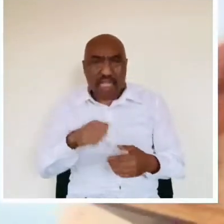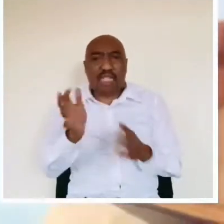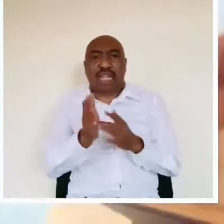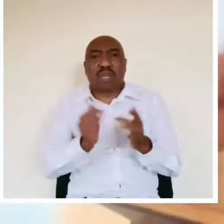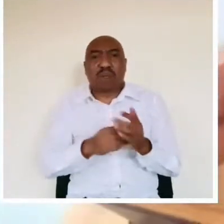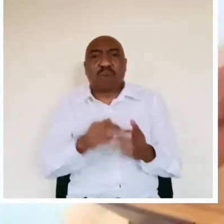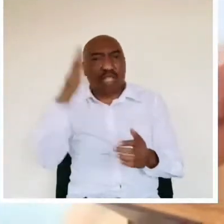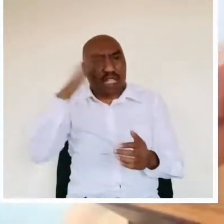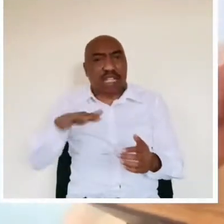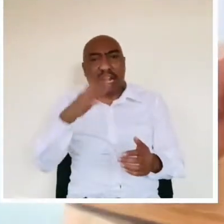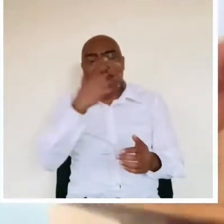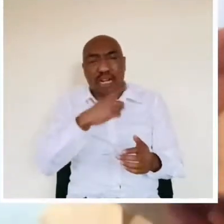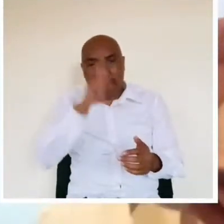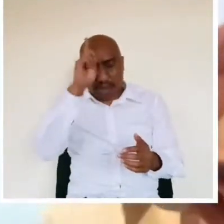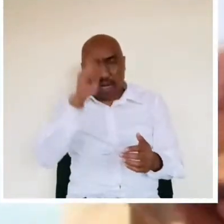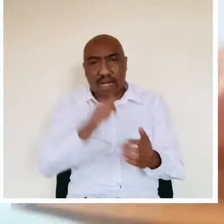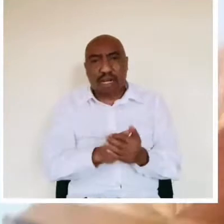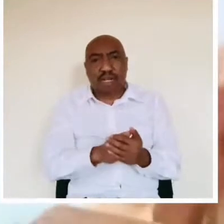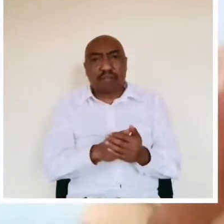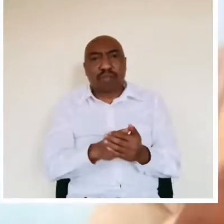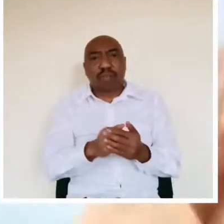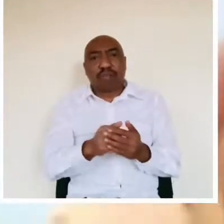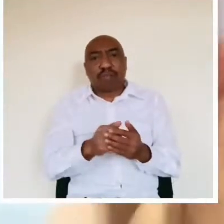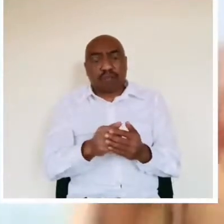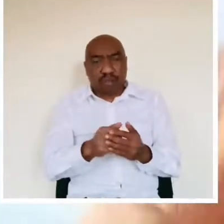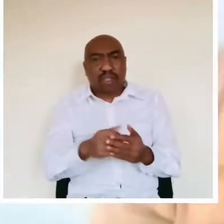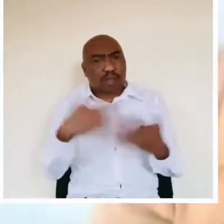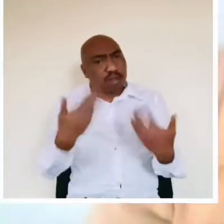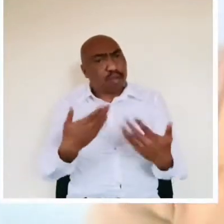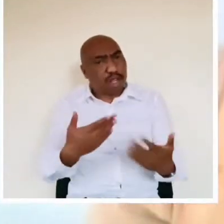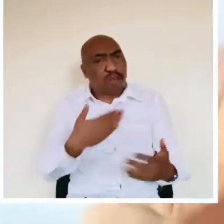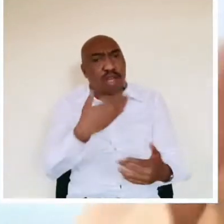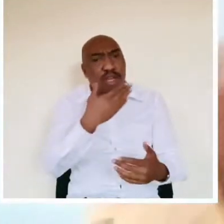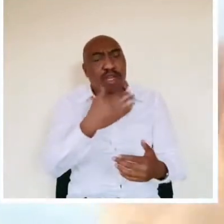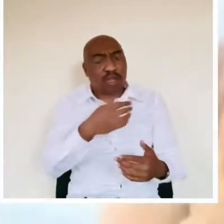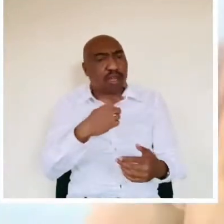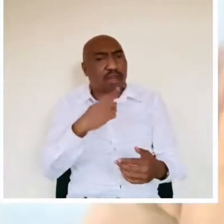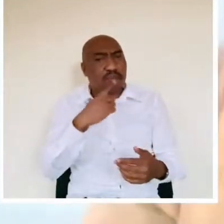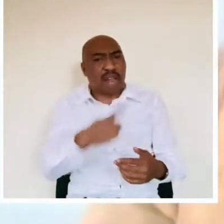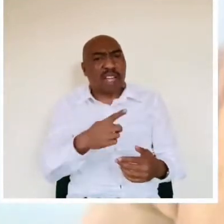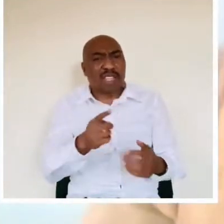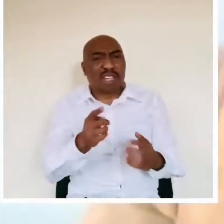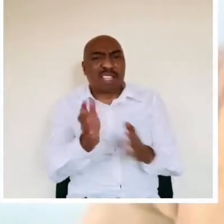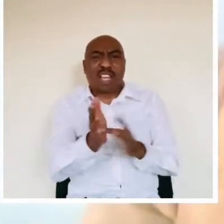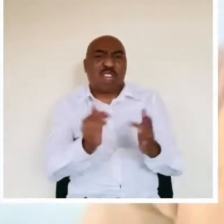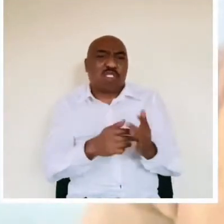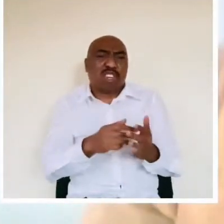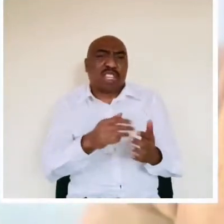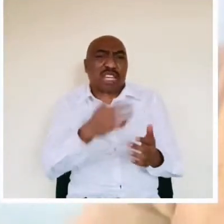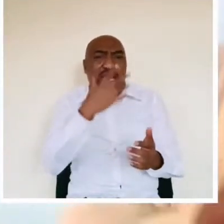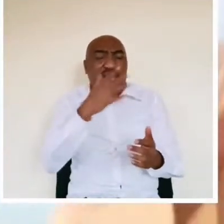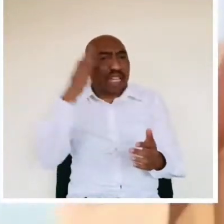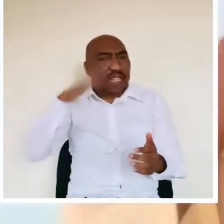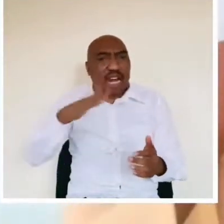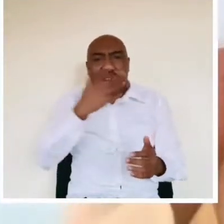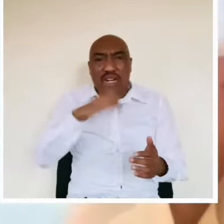pas la divinité de Jésus. Beaucoup disent que Jésus est tout simplement homme, mais il n'est pas Dieu.